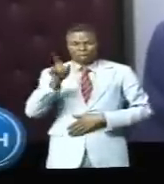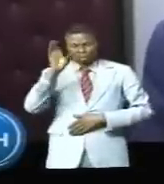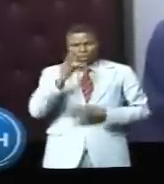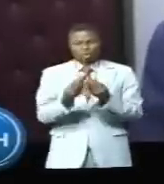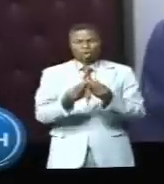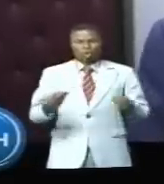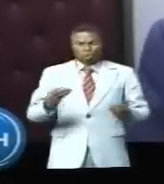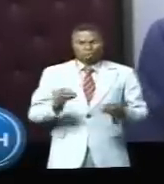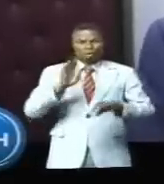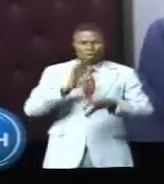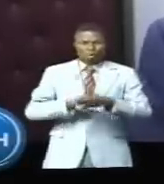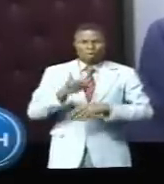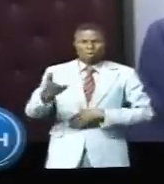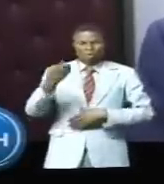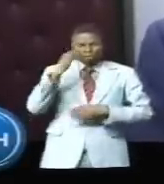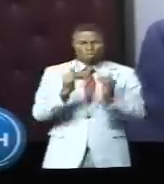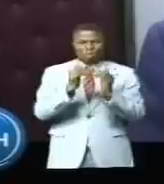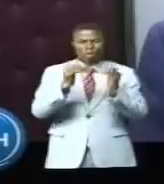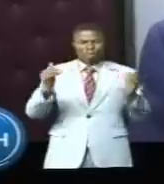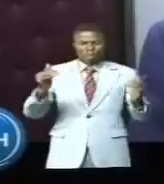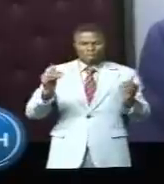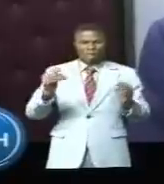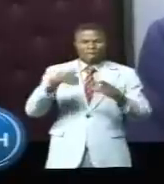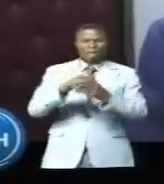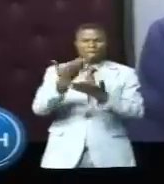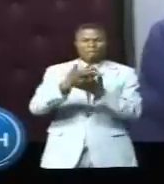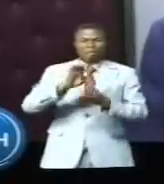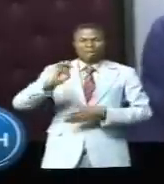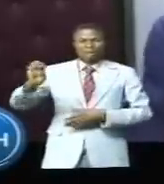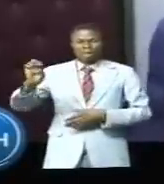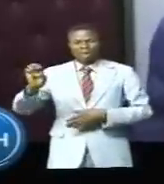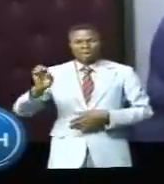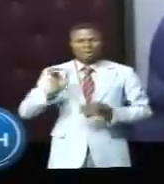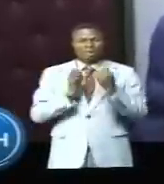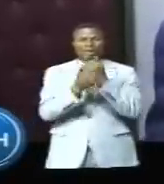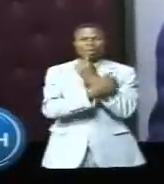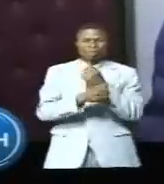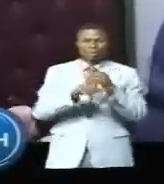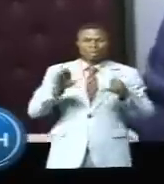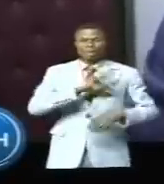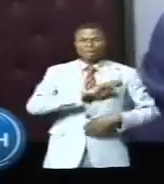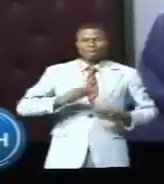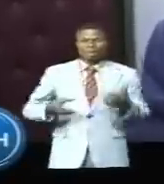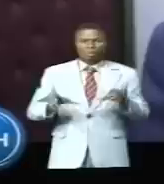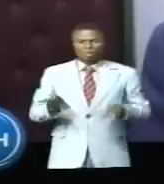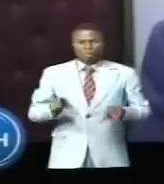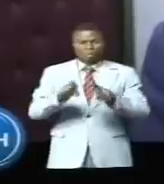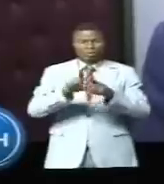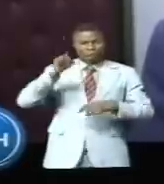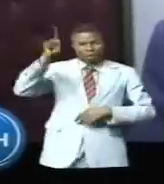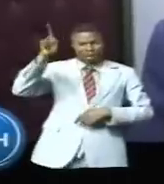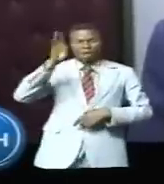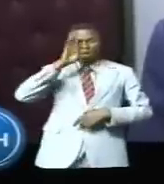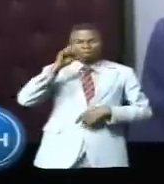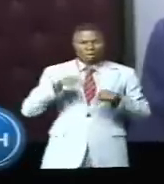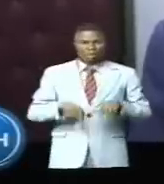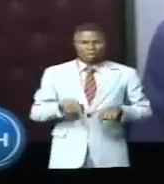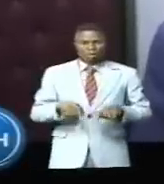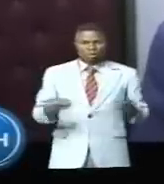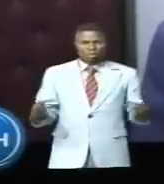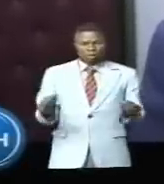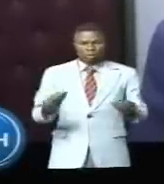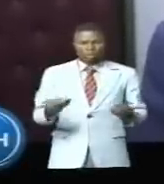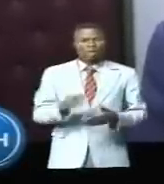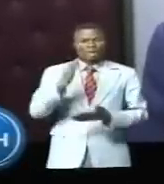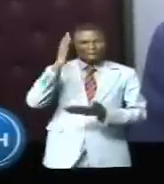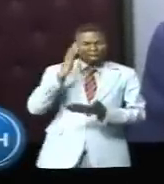propice pour intensifier encore les contacts, à la fois ici et chez nous, pour